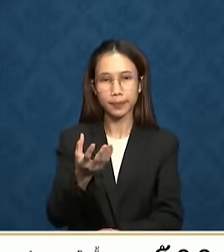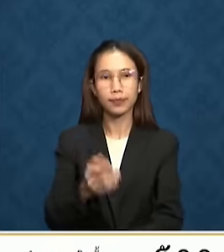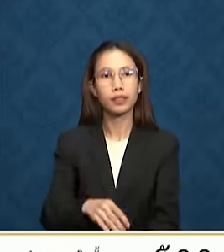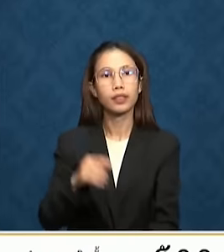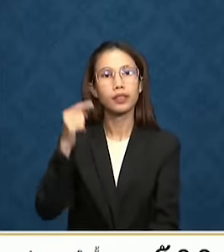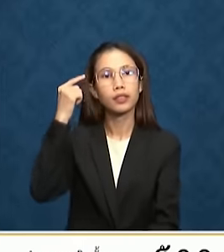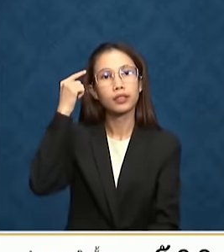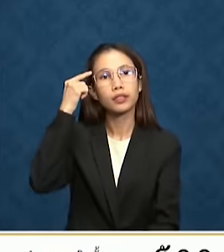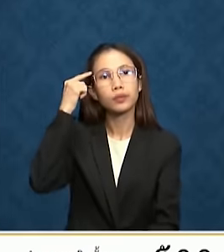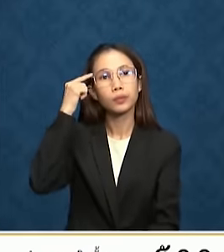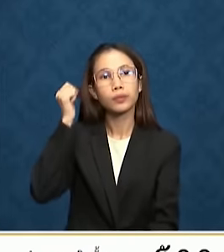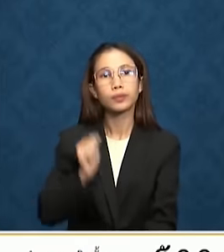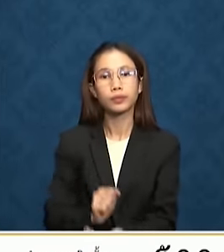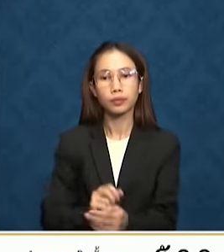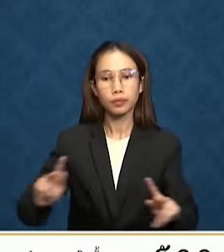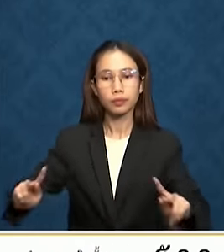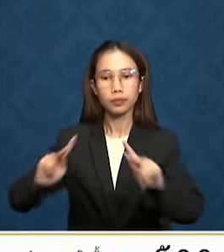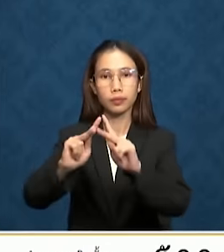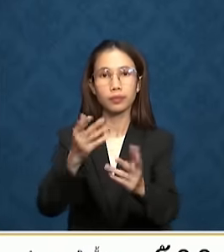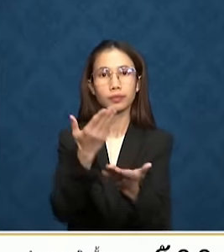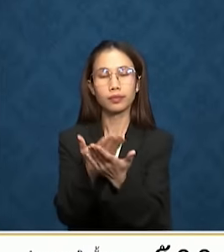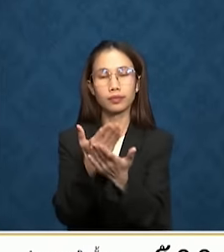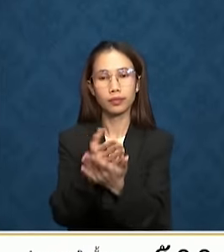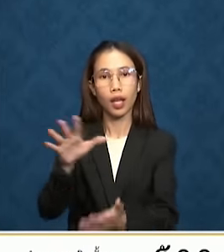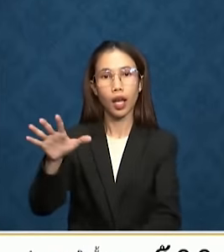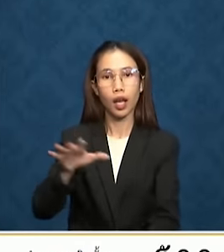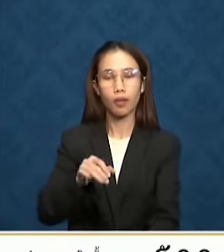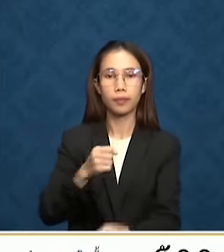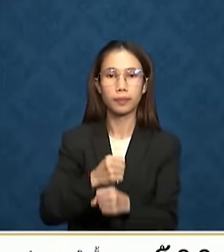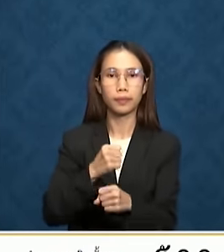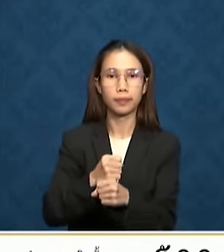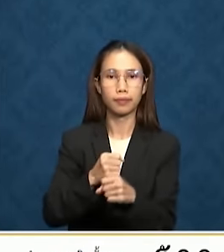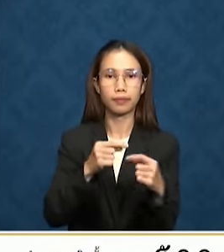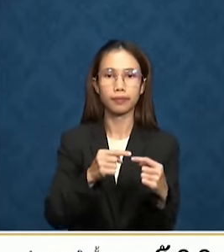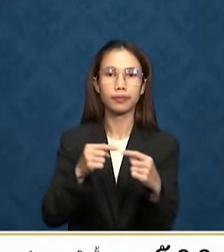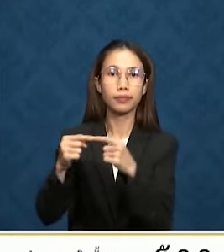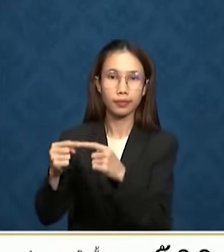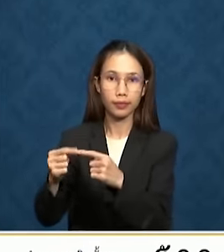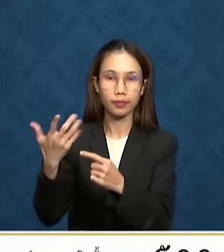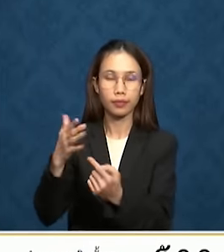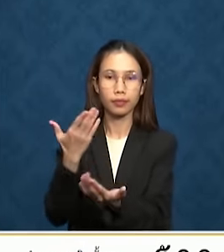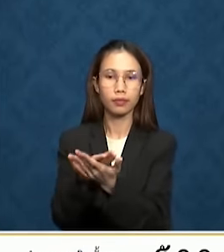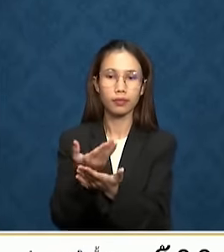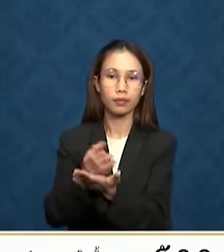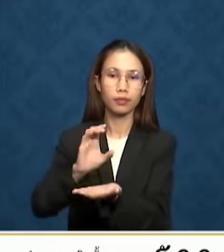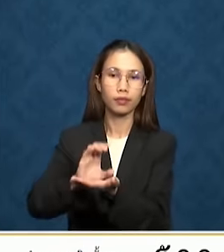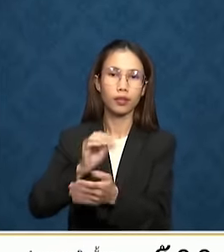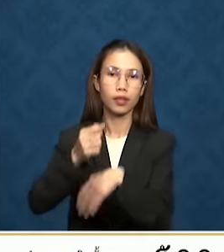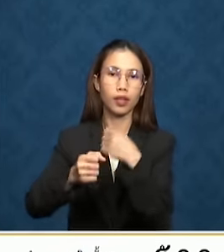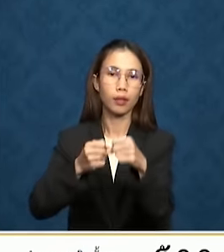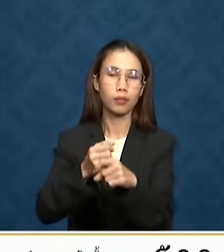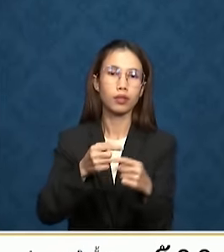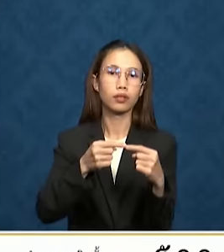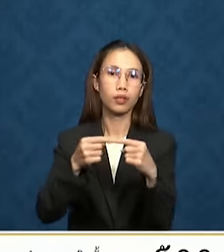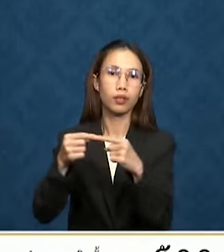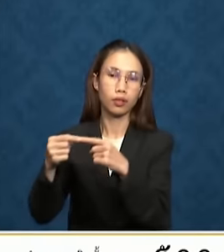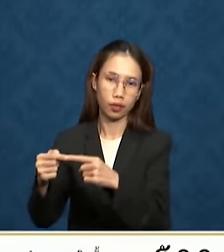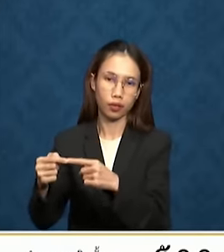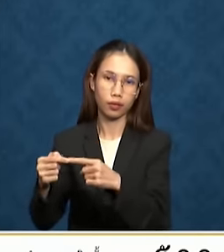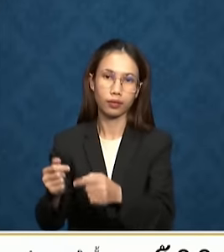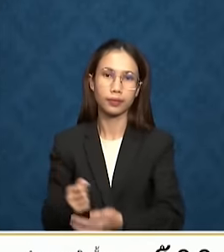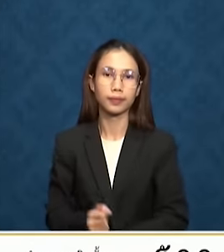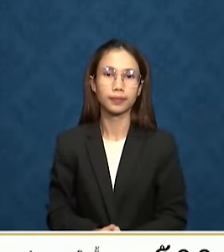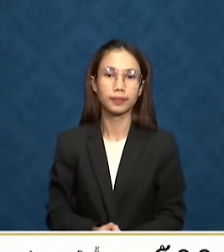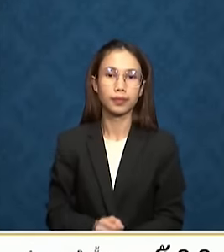จะทำให้ทางกระทรวงการคลังนั้นสามารถที่จะเอาไปทำงานต่อแล้วก็ทำให้งบประมาณในปีต่อๆมาสามารถที่จะ